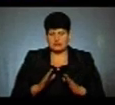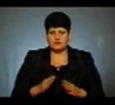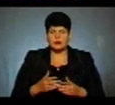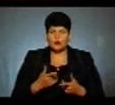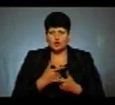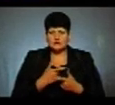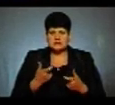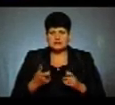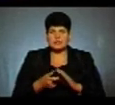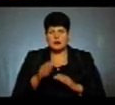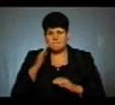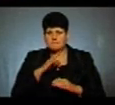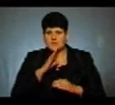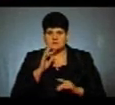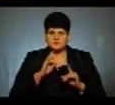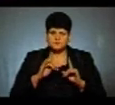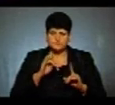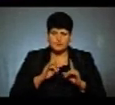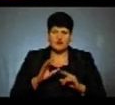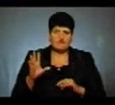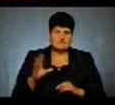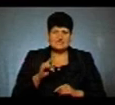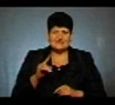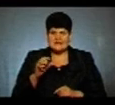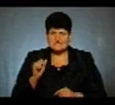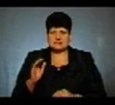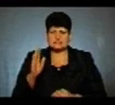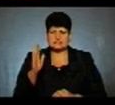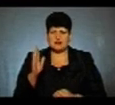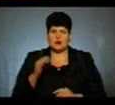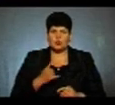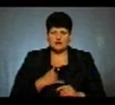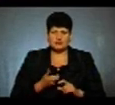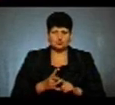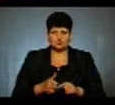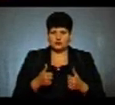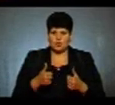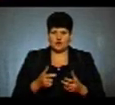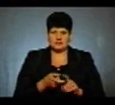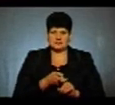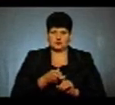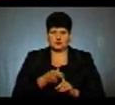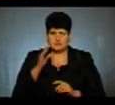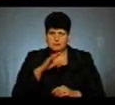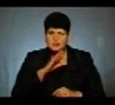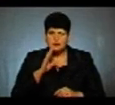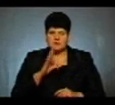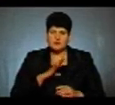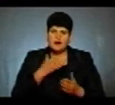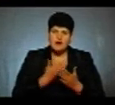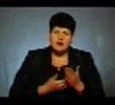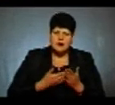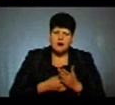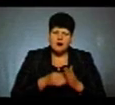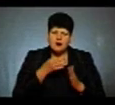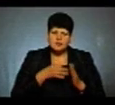на класних батьківських зборах. Вони всі за, тому що ну, у нас дуже гарний такий тісний контакт з батьками. І навіть деколи вони щось радяться,